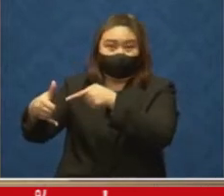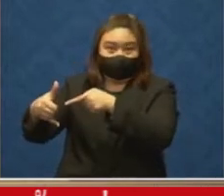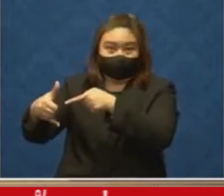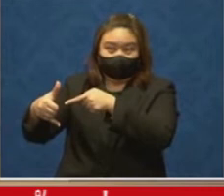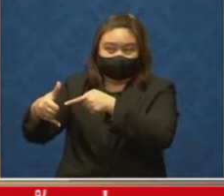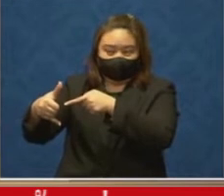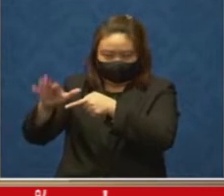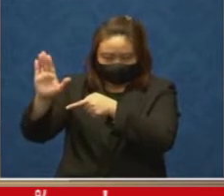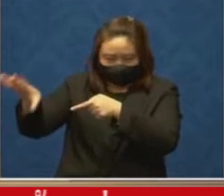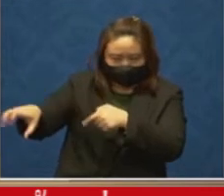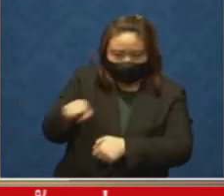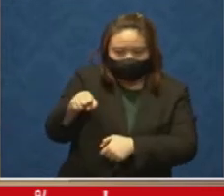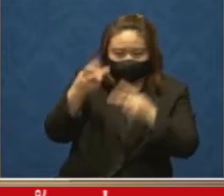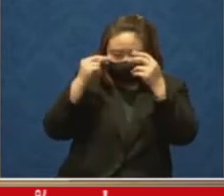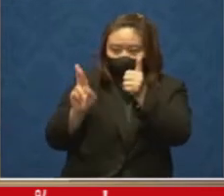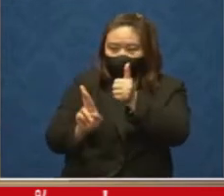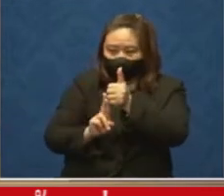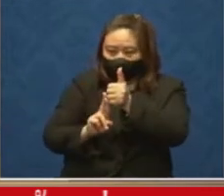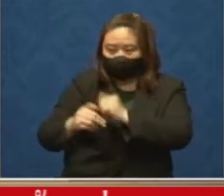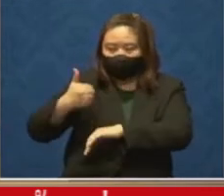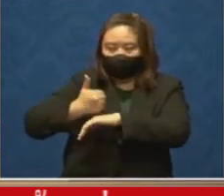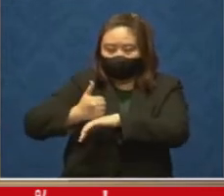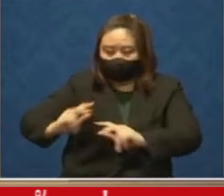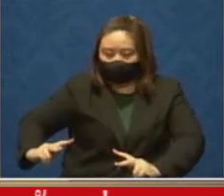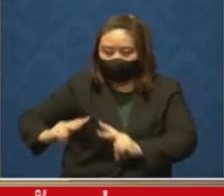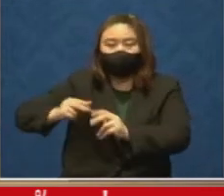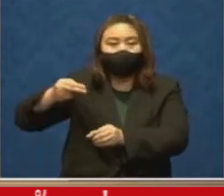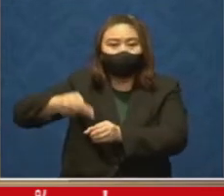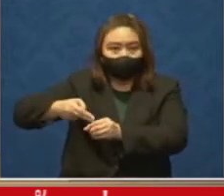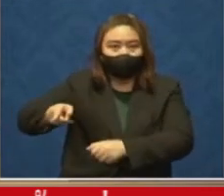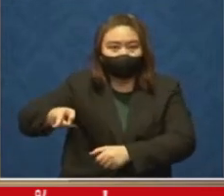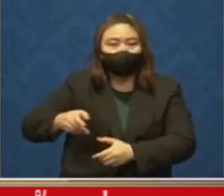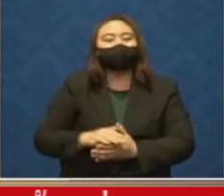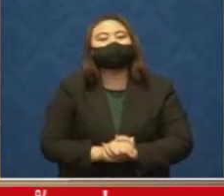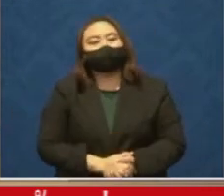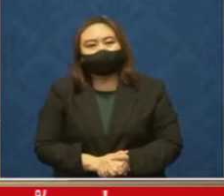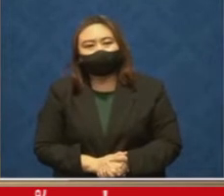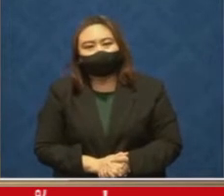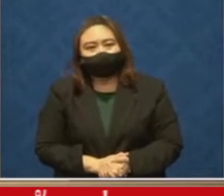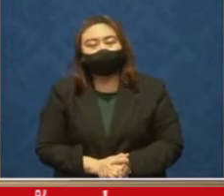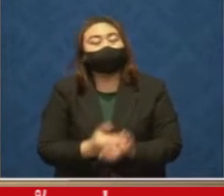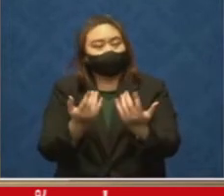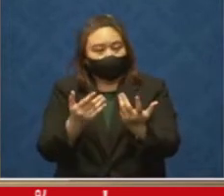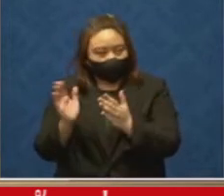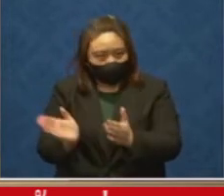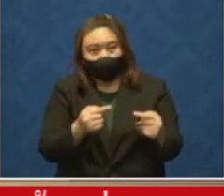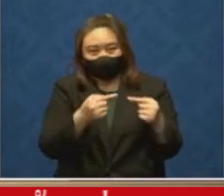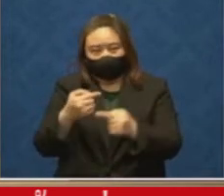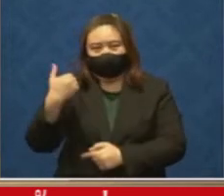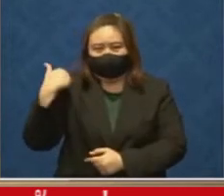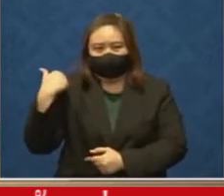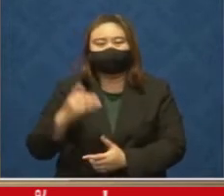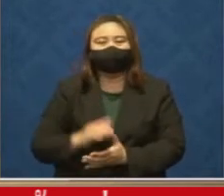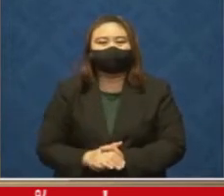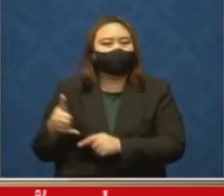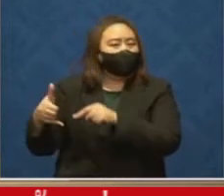ครัมาเป็นรองนายกมาเป็รฐมนตรีว่าการกระสูงพลังานท่ทครับก็เดี๋